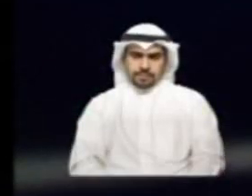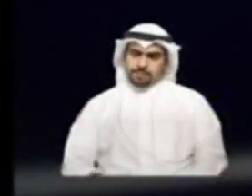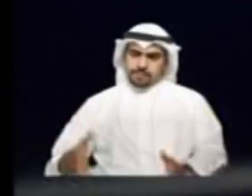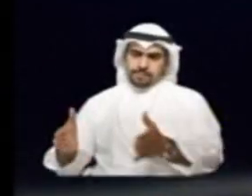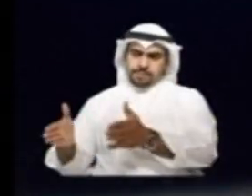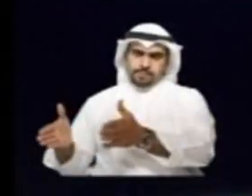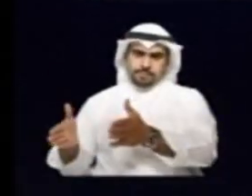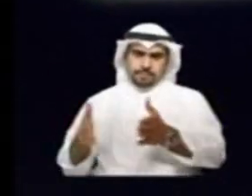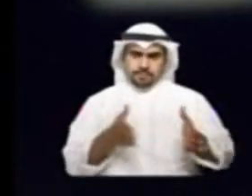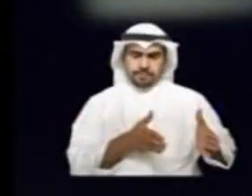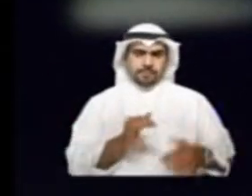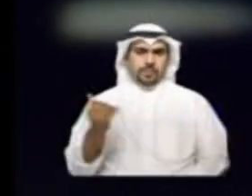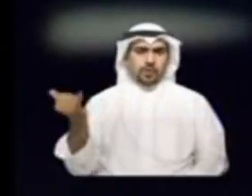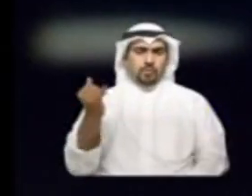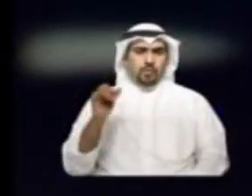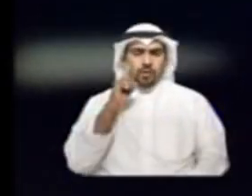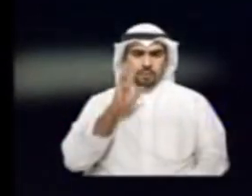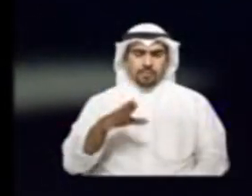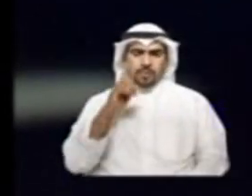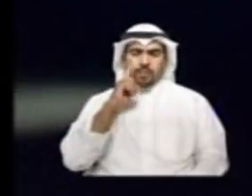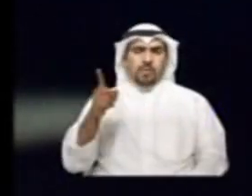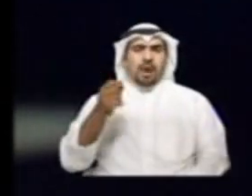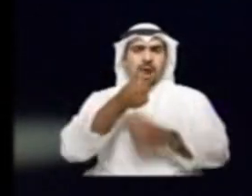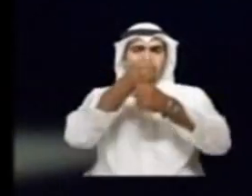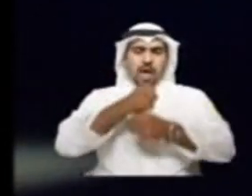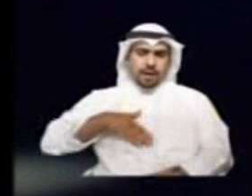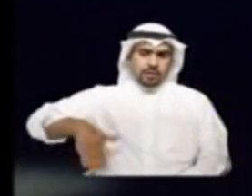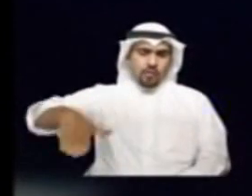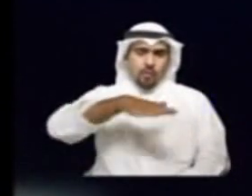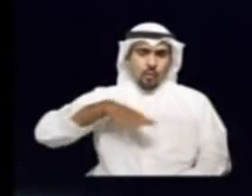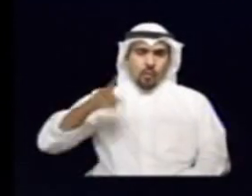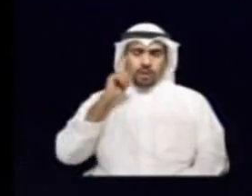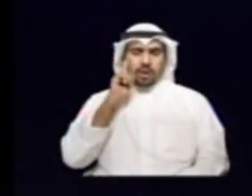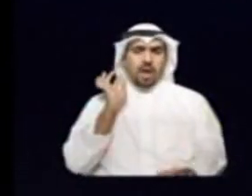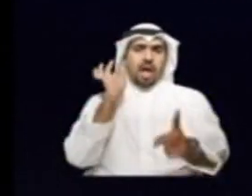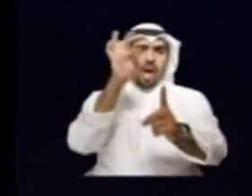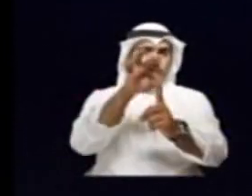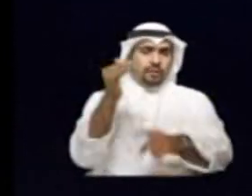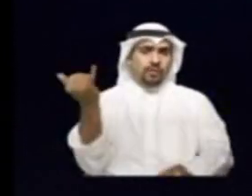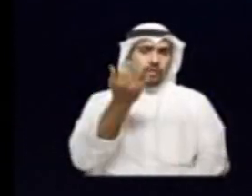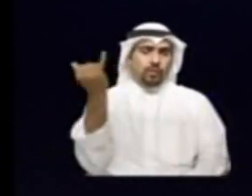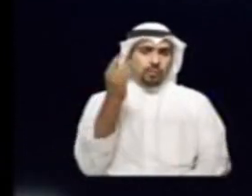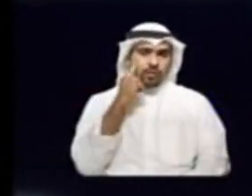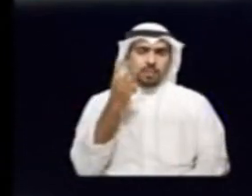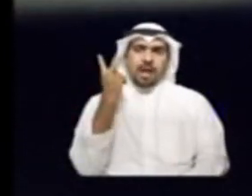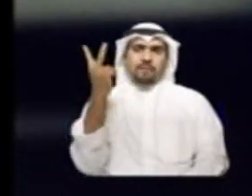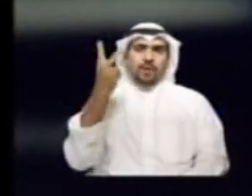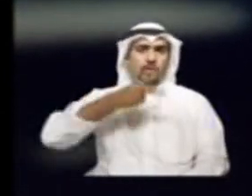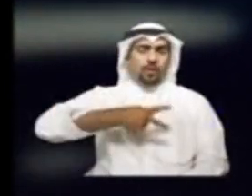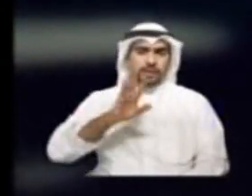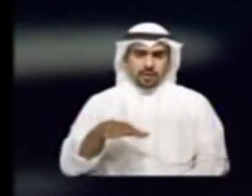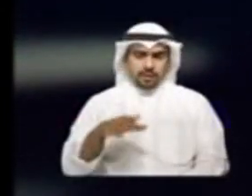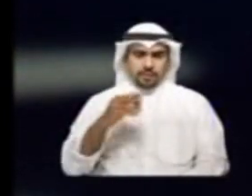في إطار أهداف الوثيقة الاستراتيجية للحرس الوطني 2020 بتعزيز التعاون والتبادل وتبادل الخبرات